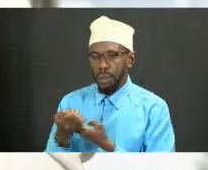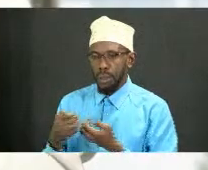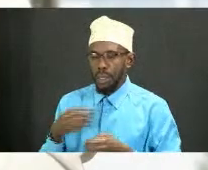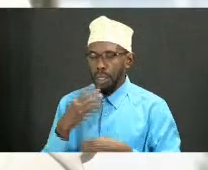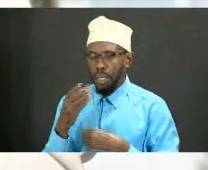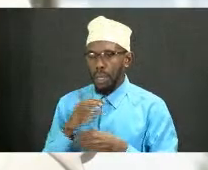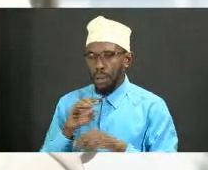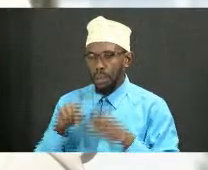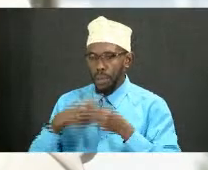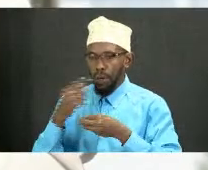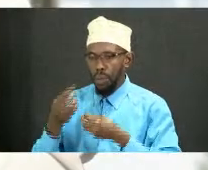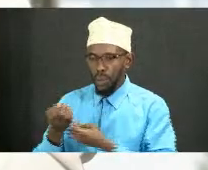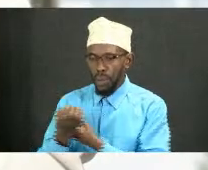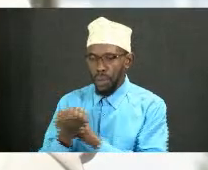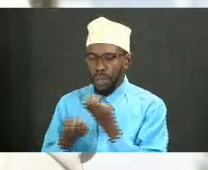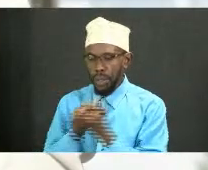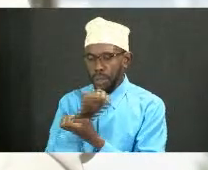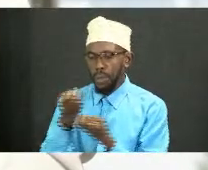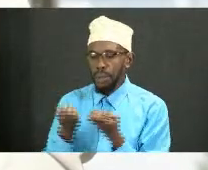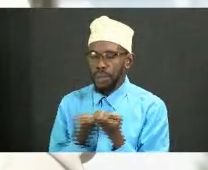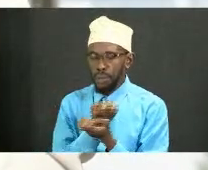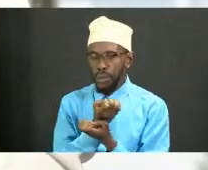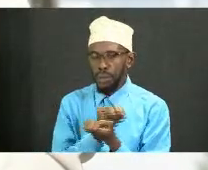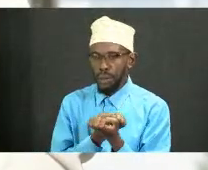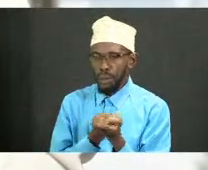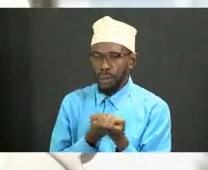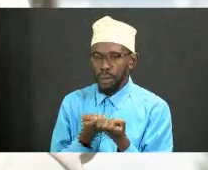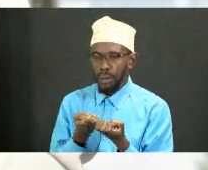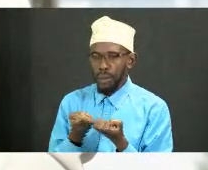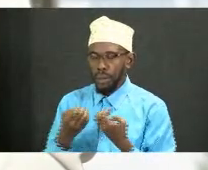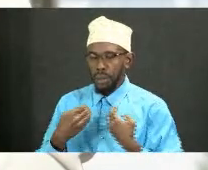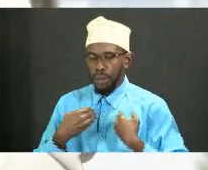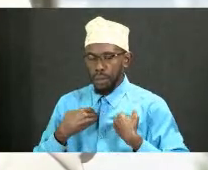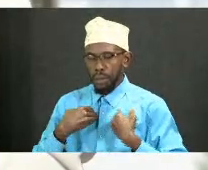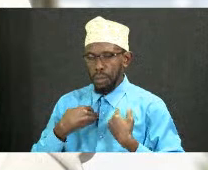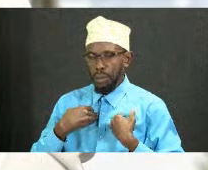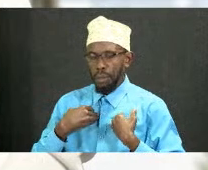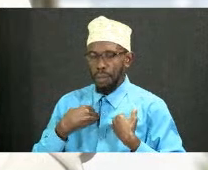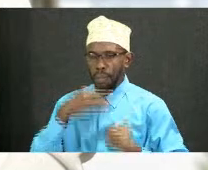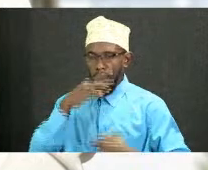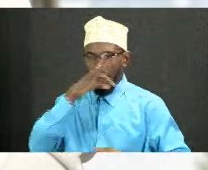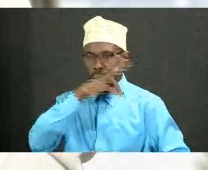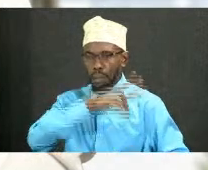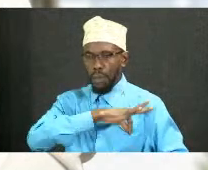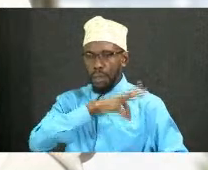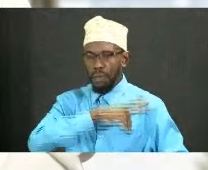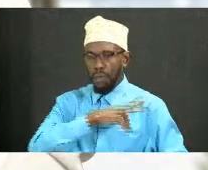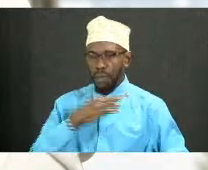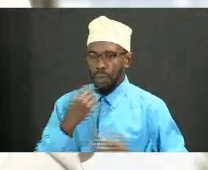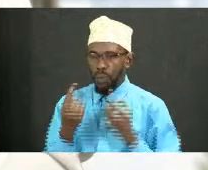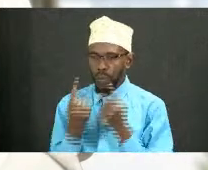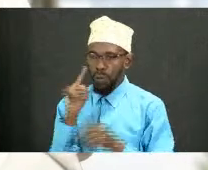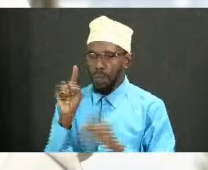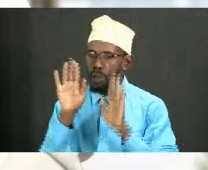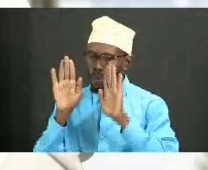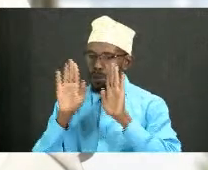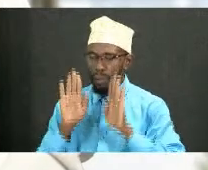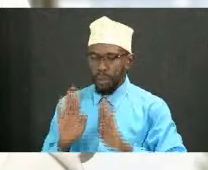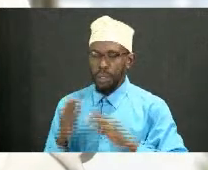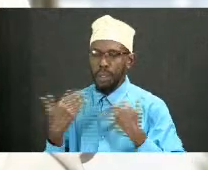Katika masala ya uwekezaji au pato, moja wapo ya mambo ambayo ni